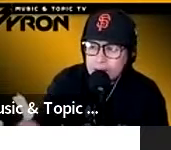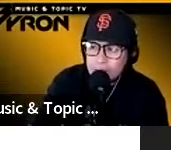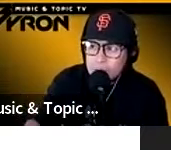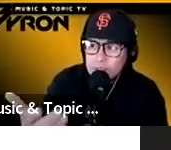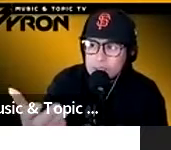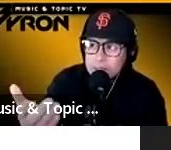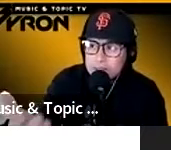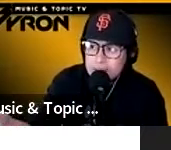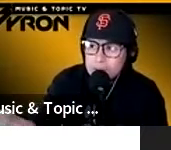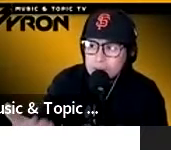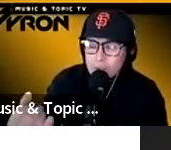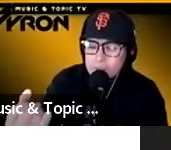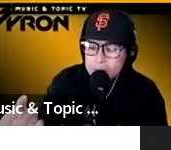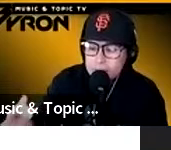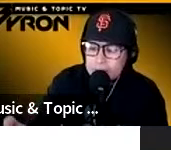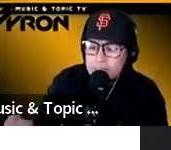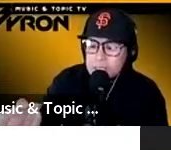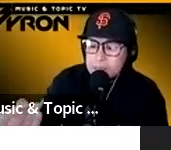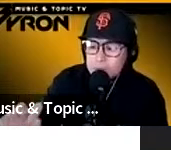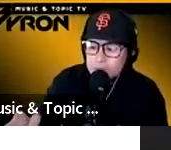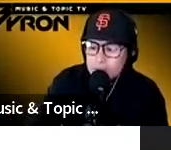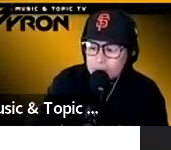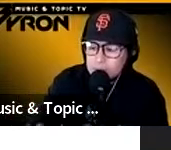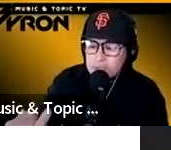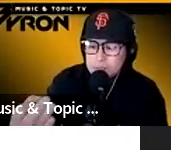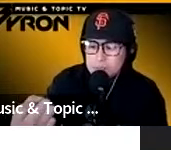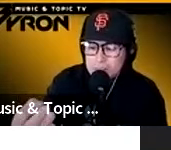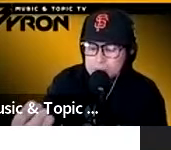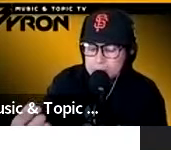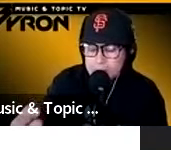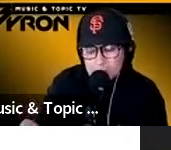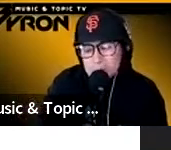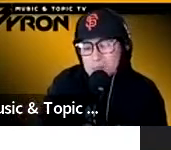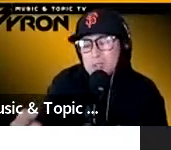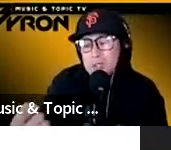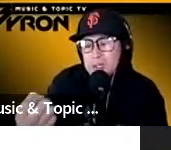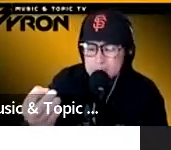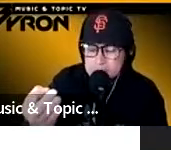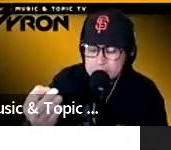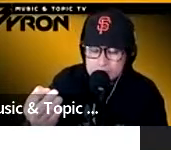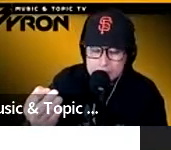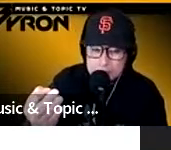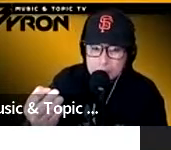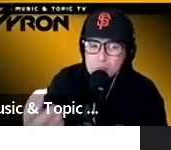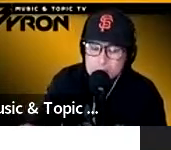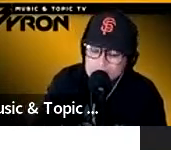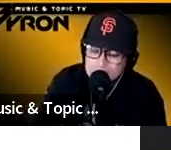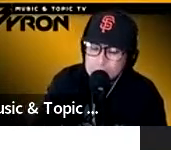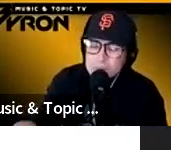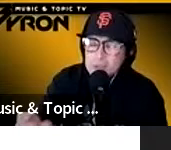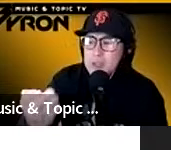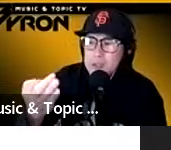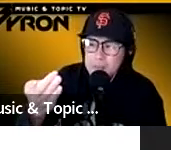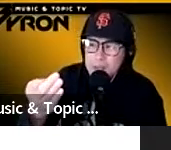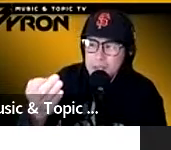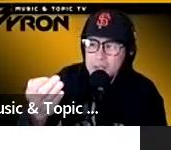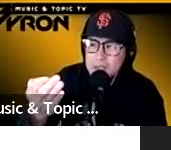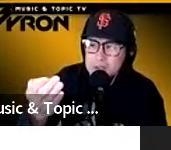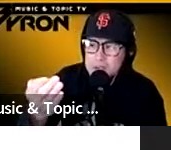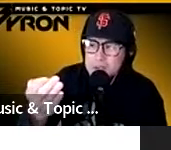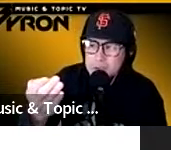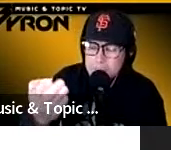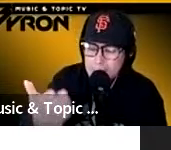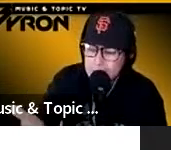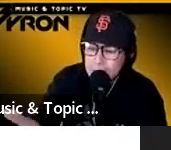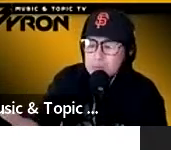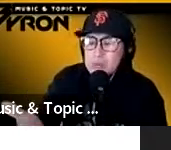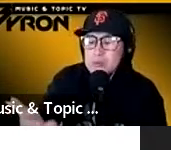si Harry Roque si panelo si robin padilla si bato de la Rosa si Philip Salvador si bongo ' ba